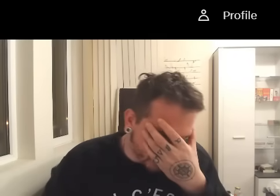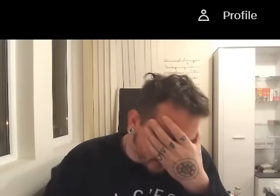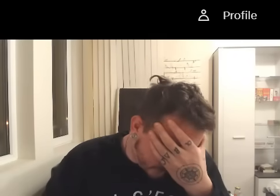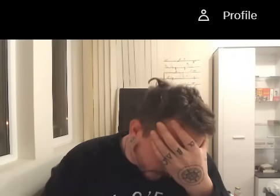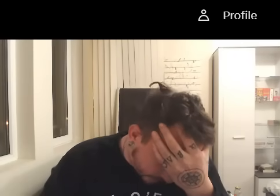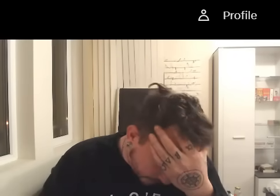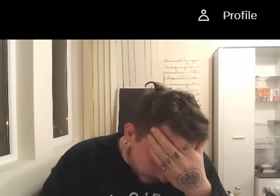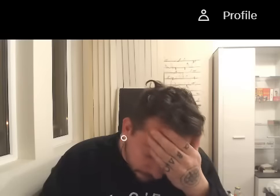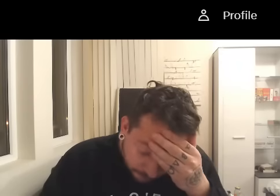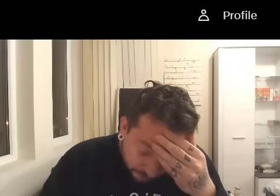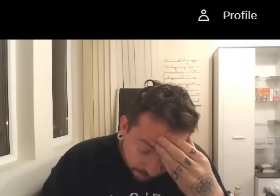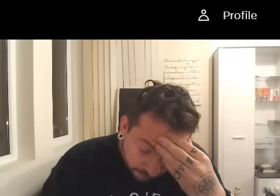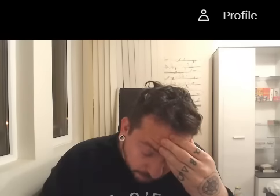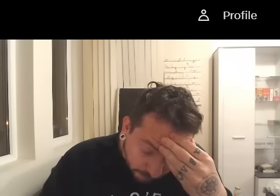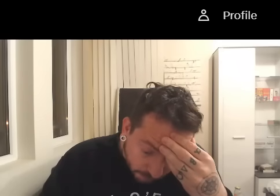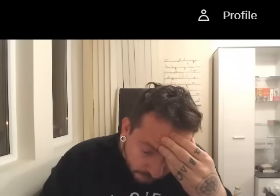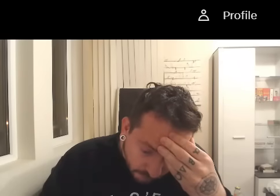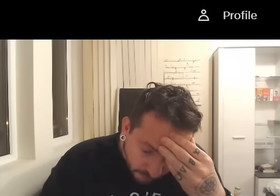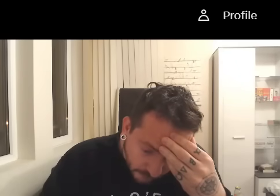quoi c'est c'est